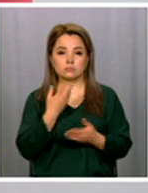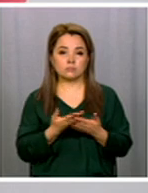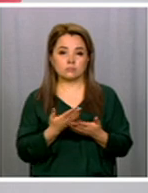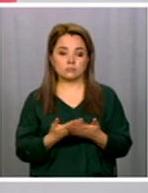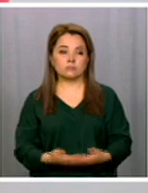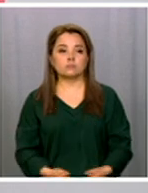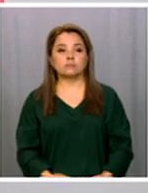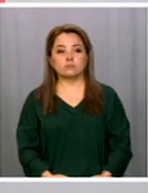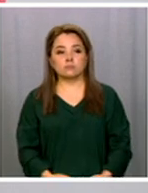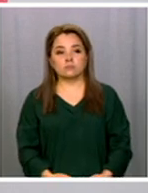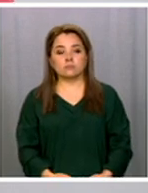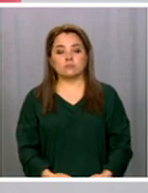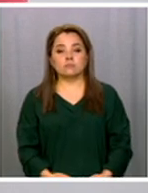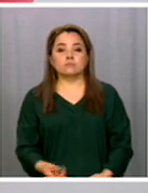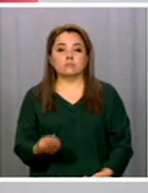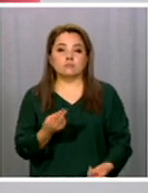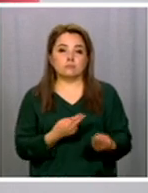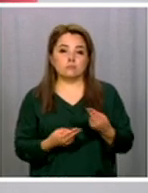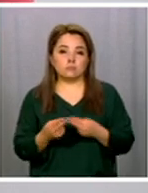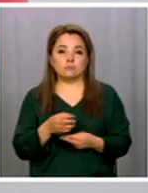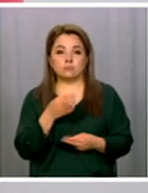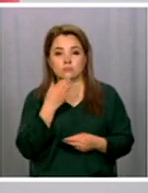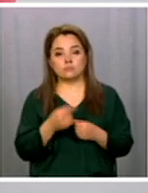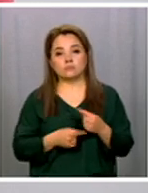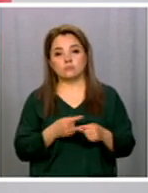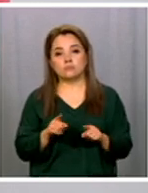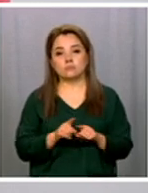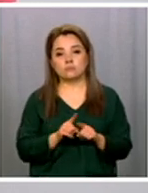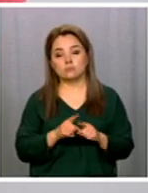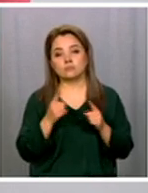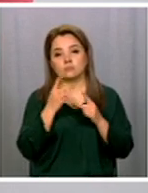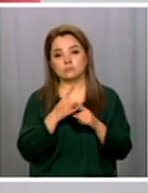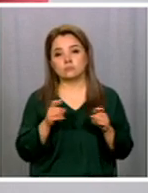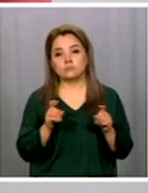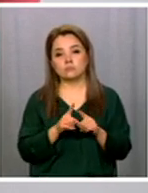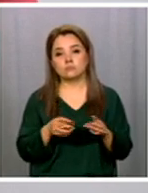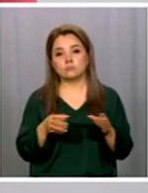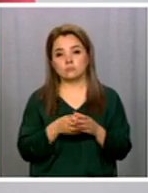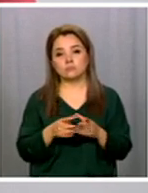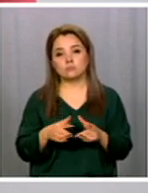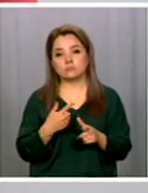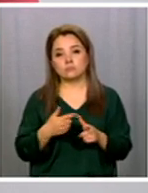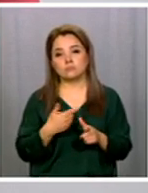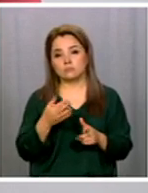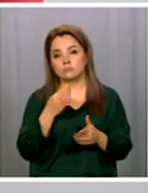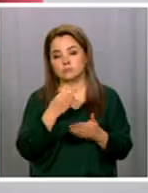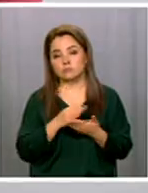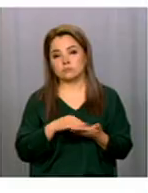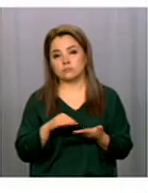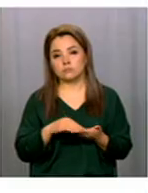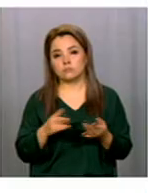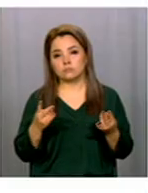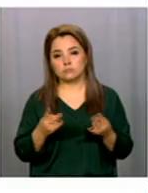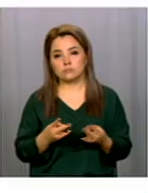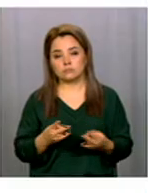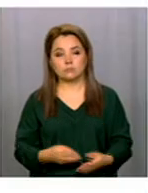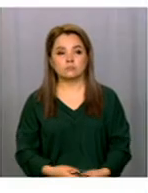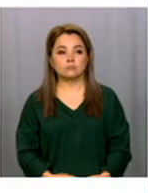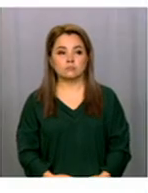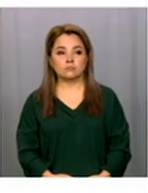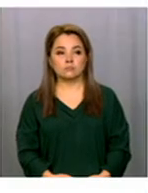аударыңыздар. Суреттен тұқым қуалау ақпараттарының атауларын жазыңыз.